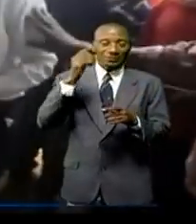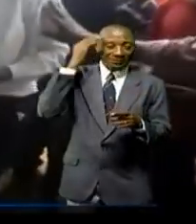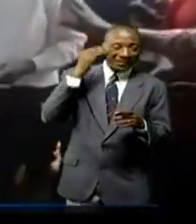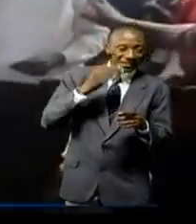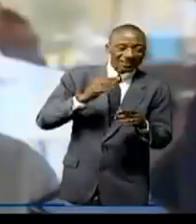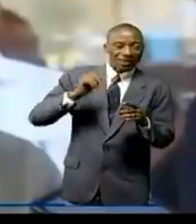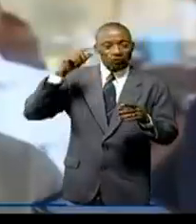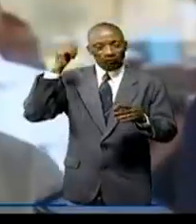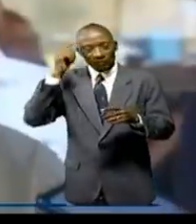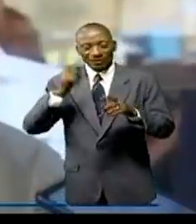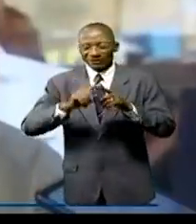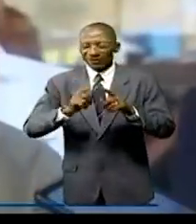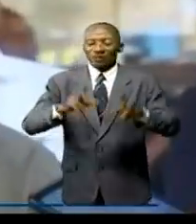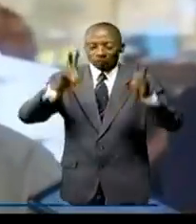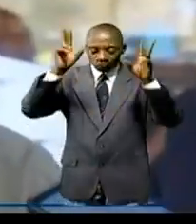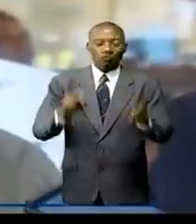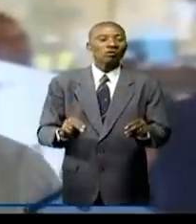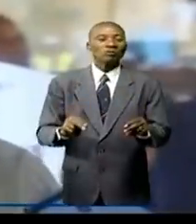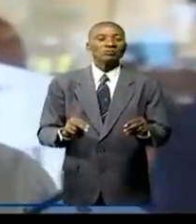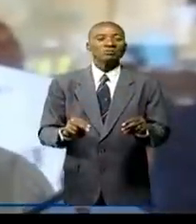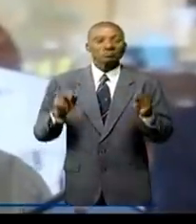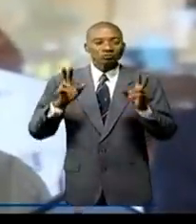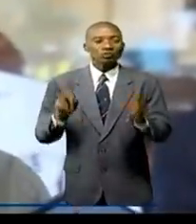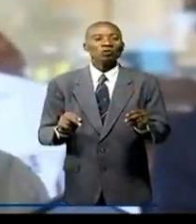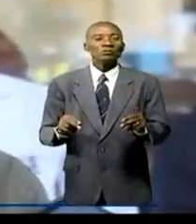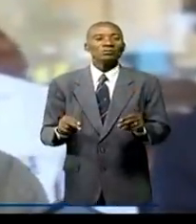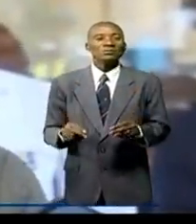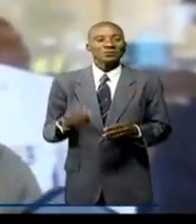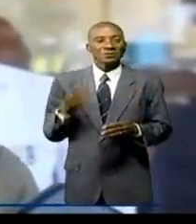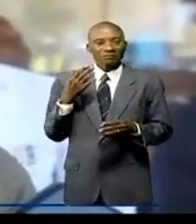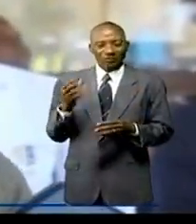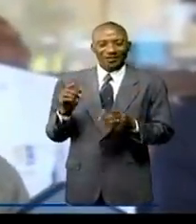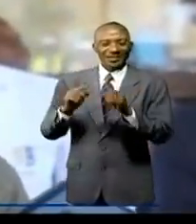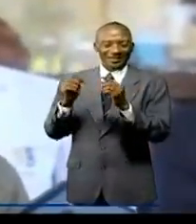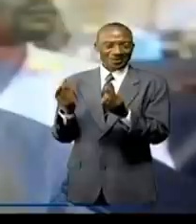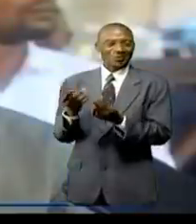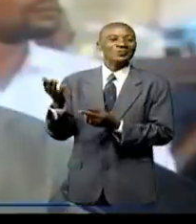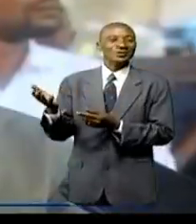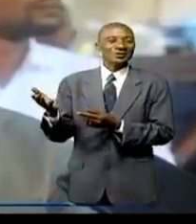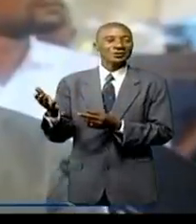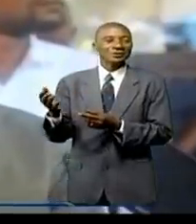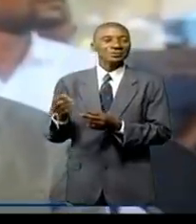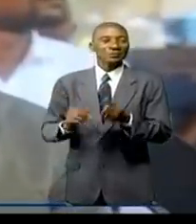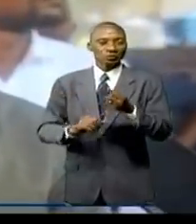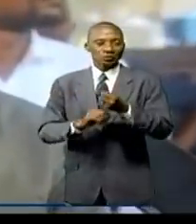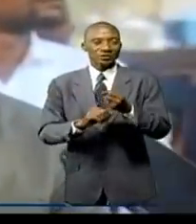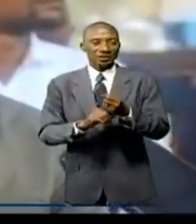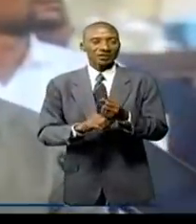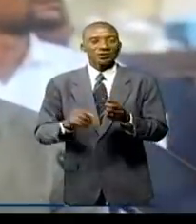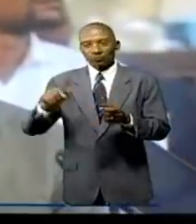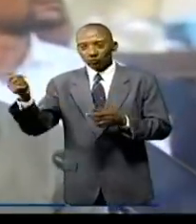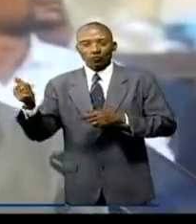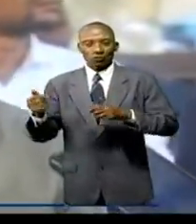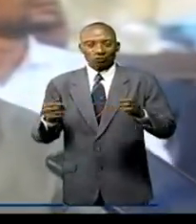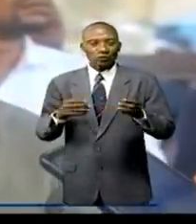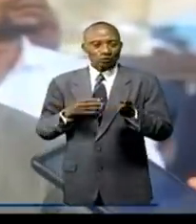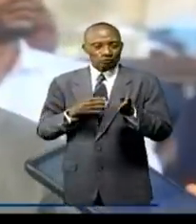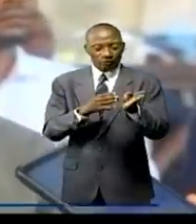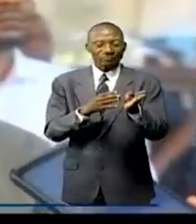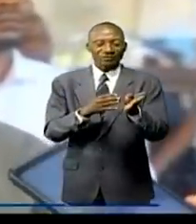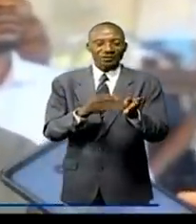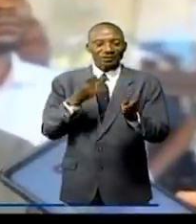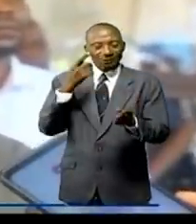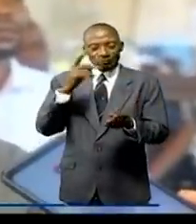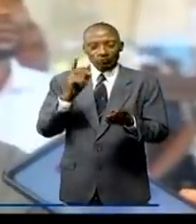Afani Idriss Mangala, a exprimé le même souci de voir la RDC prospérer dans le même élan de la démocratie, question de